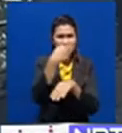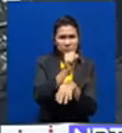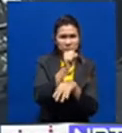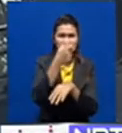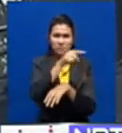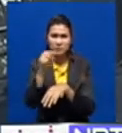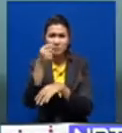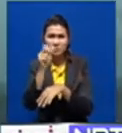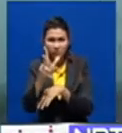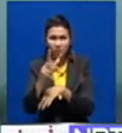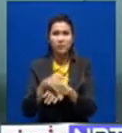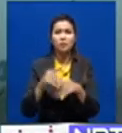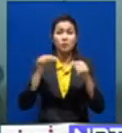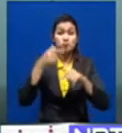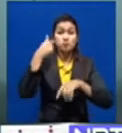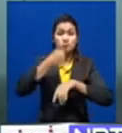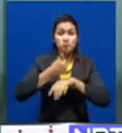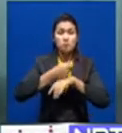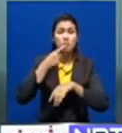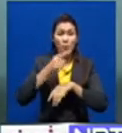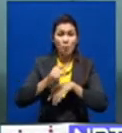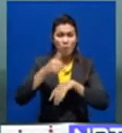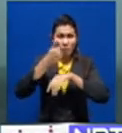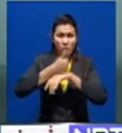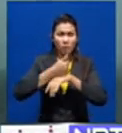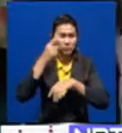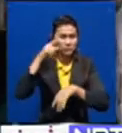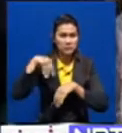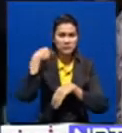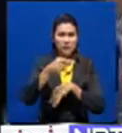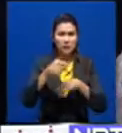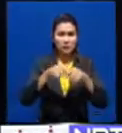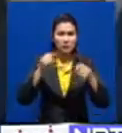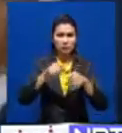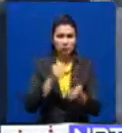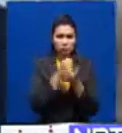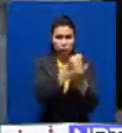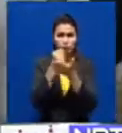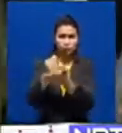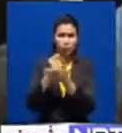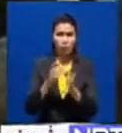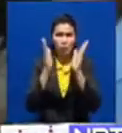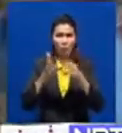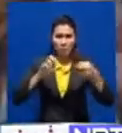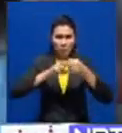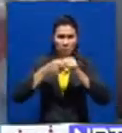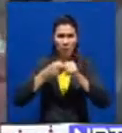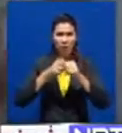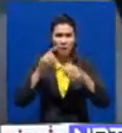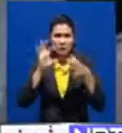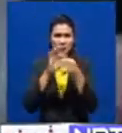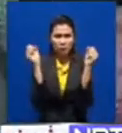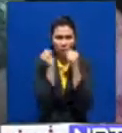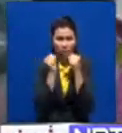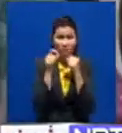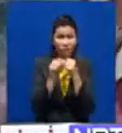นะอดิศักดิ์เทพอาสน์ผู้ว่าราชการจังหวัดนครพนมมีคำสั่งประกาศเขตการให้ความช่วยเหลือผู้ประสบภัยพิบัติกรณีฉุกเฉิน